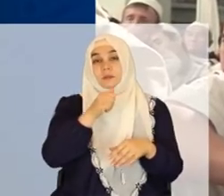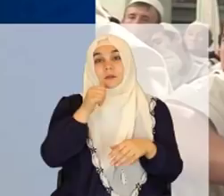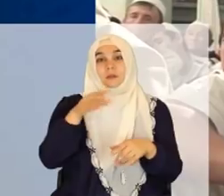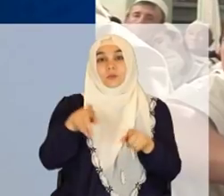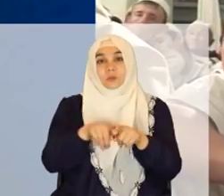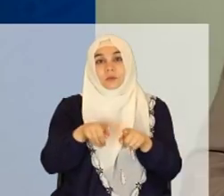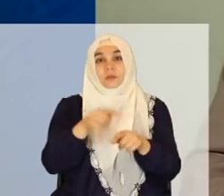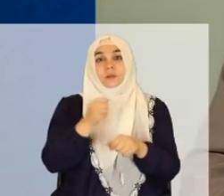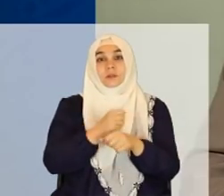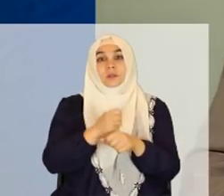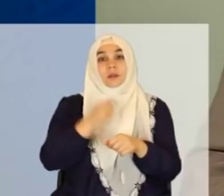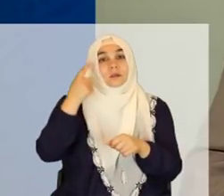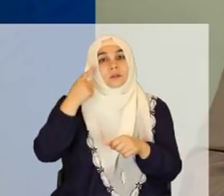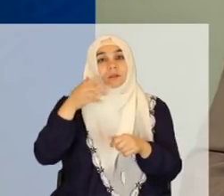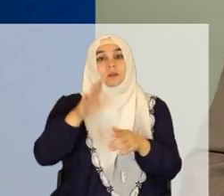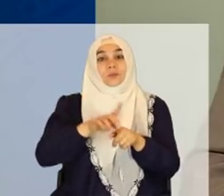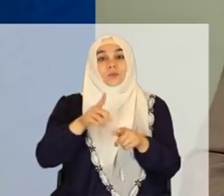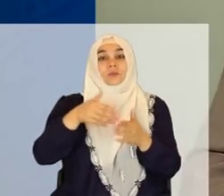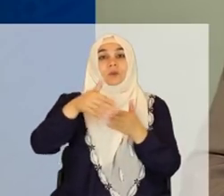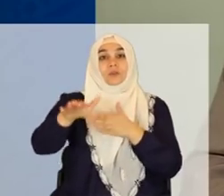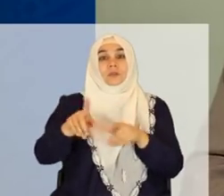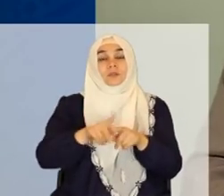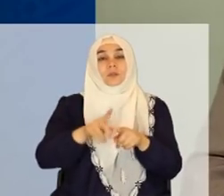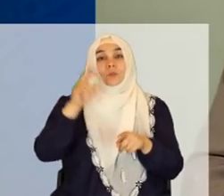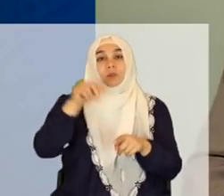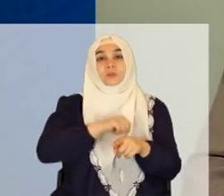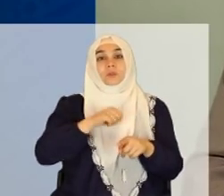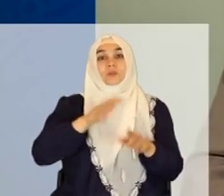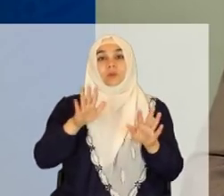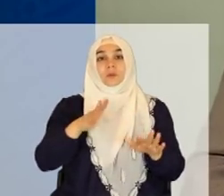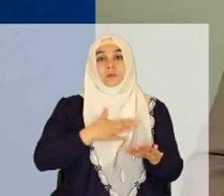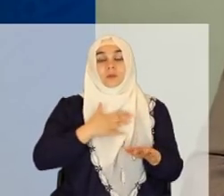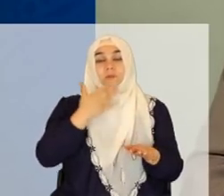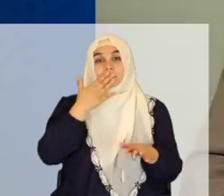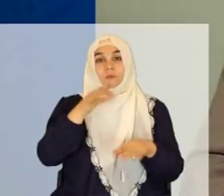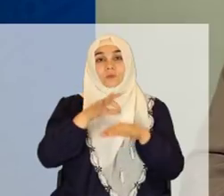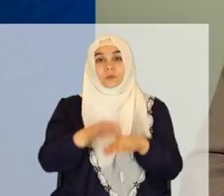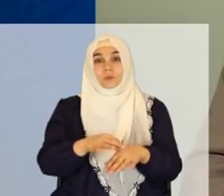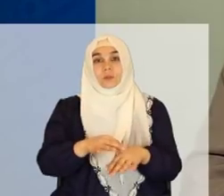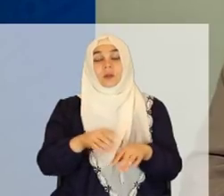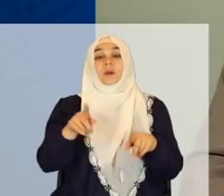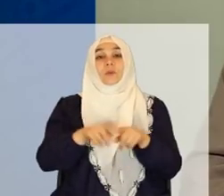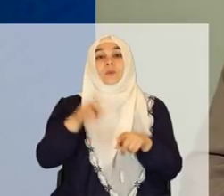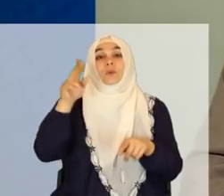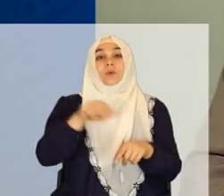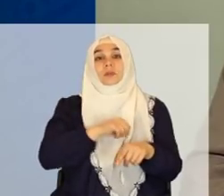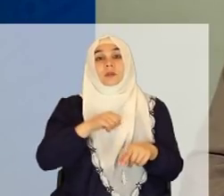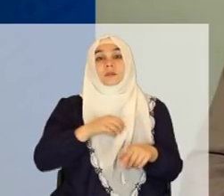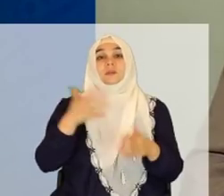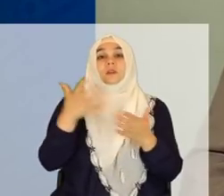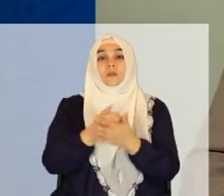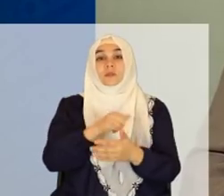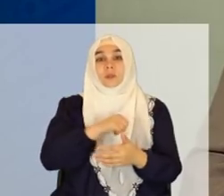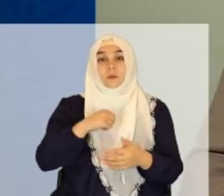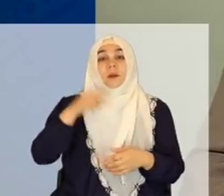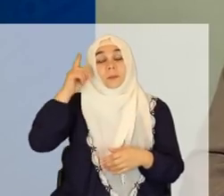Shu darajada riyodan qochiladi rozada. Shuning uchun Alloh taolo bu men uchun deyapti. Shuning uchun Alloh taolo buni savobini